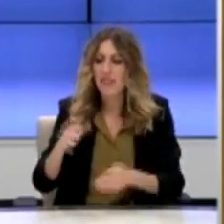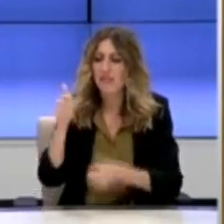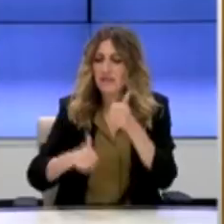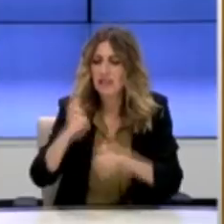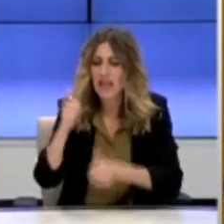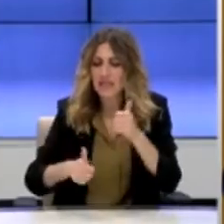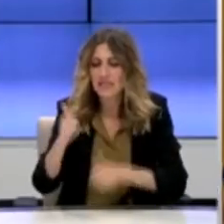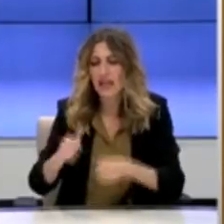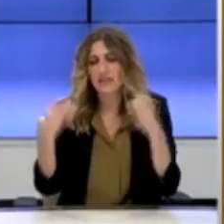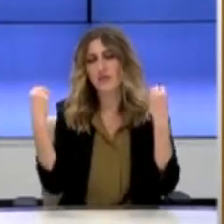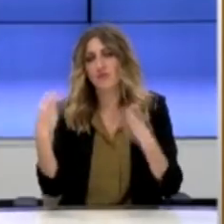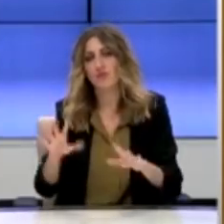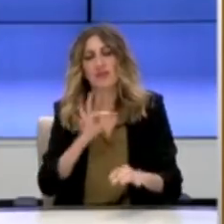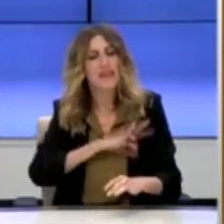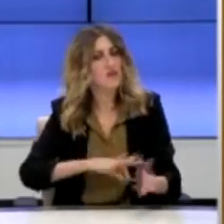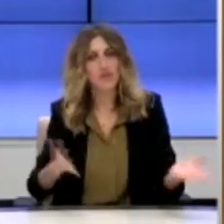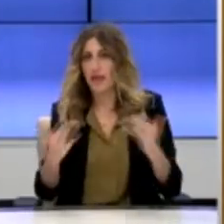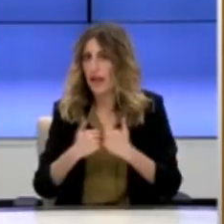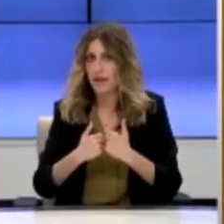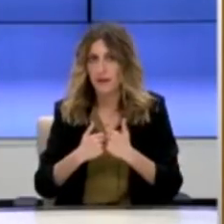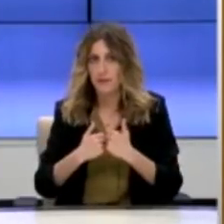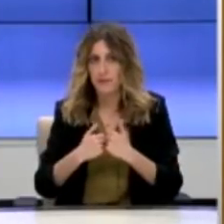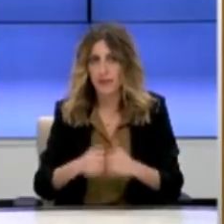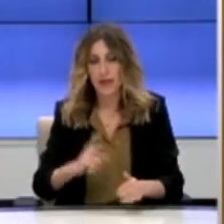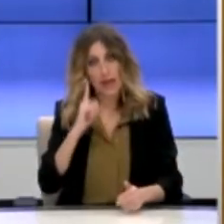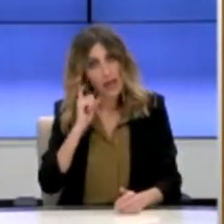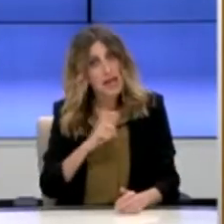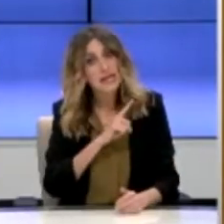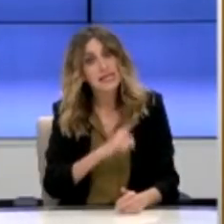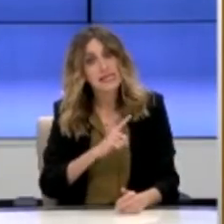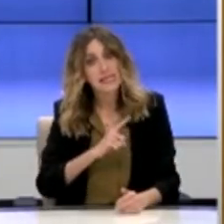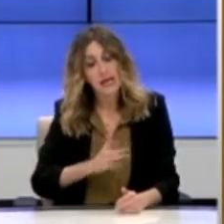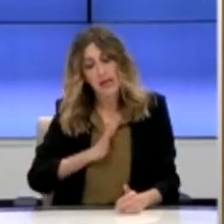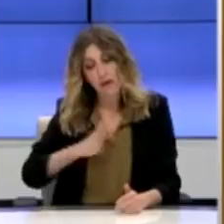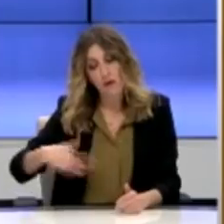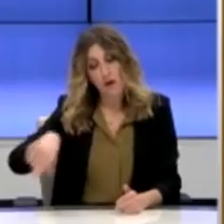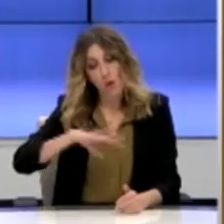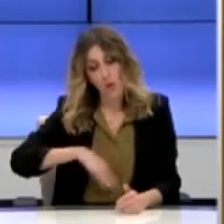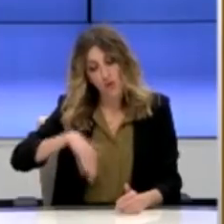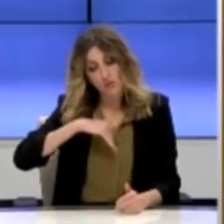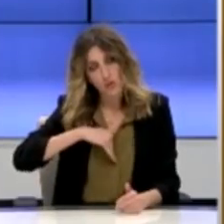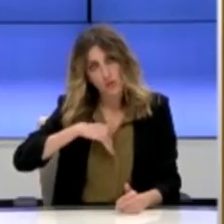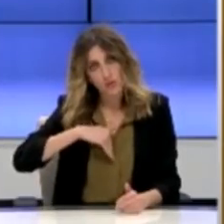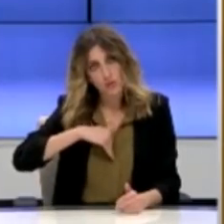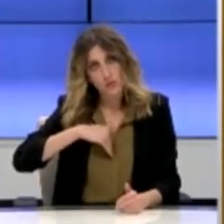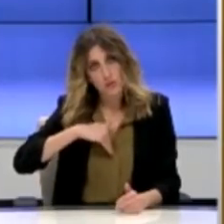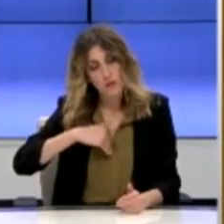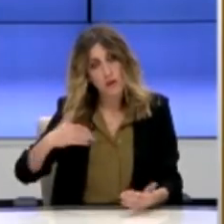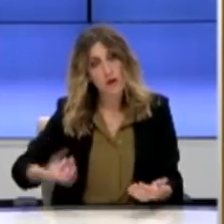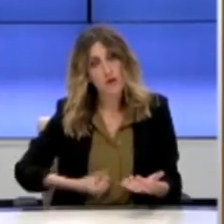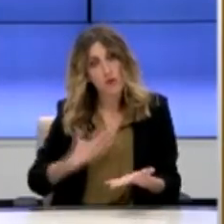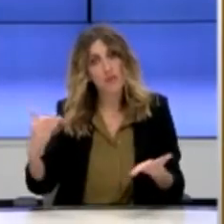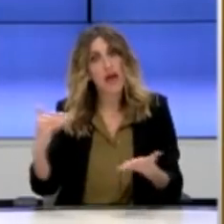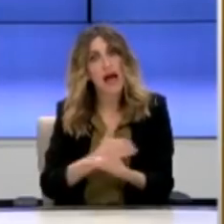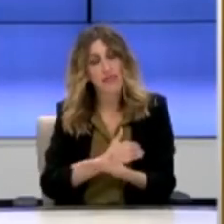κέντρο. Ξέρετε ότι η αντίδραση και το άδικο μόνο προσωρινά μπορούν να επικρατήσουν. Ποτέ δεν